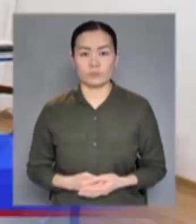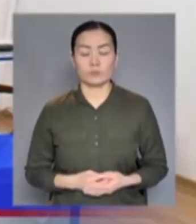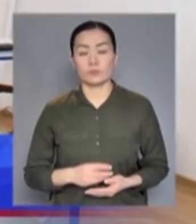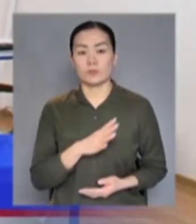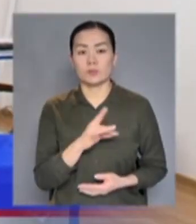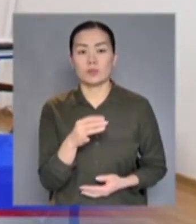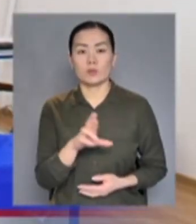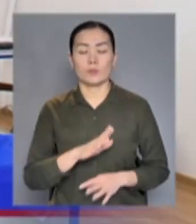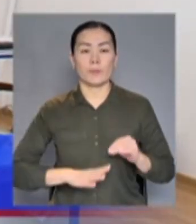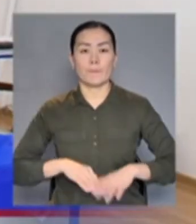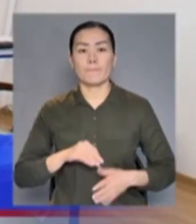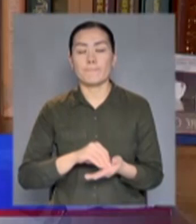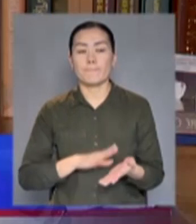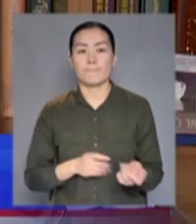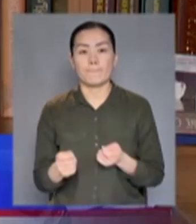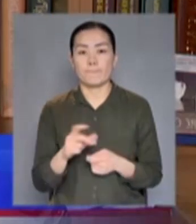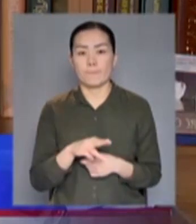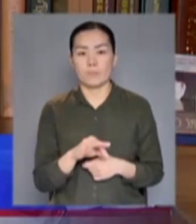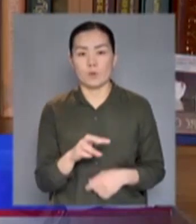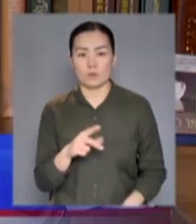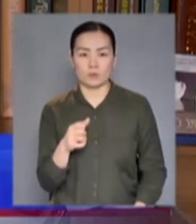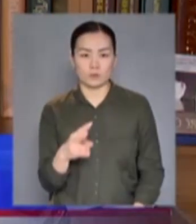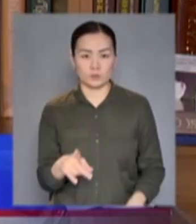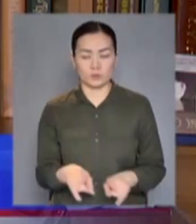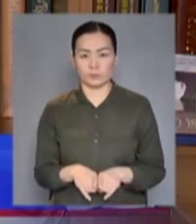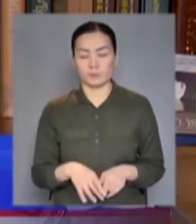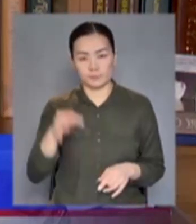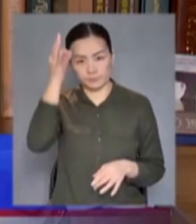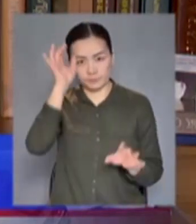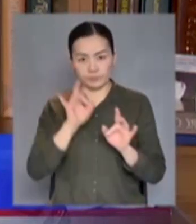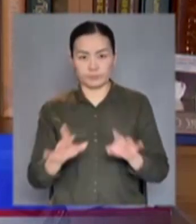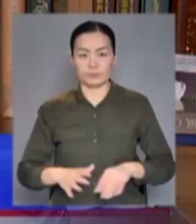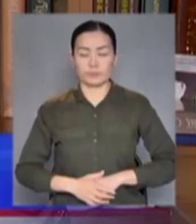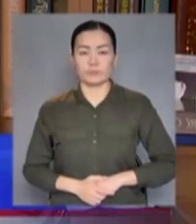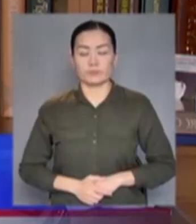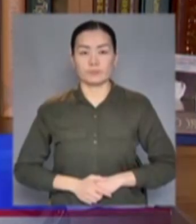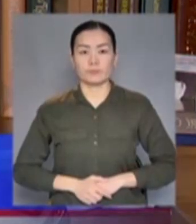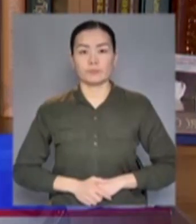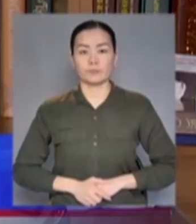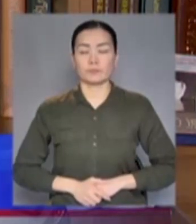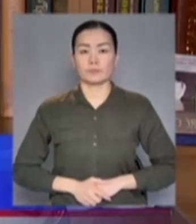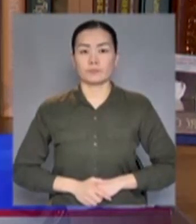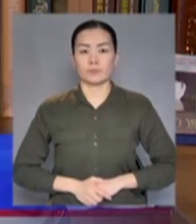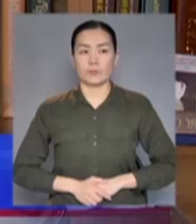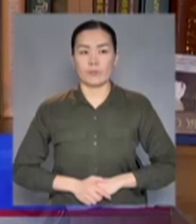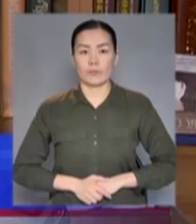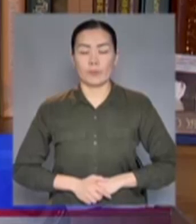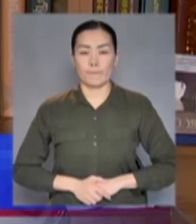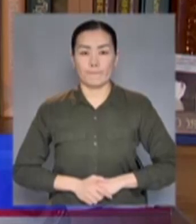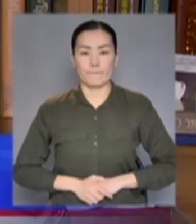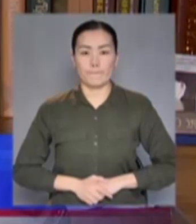кездері радио саласының тізгін ұстаған Төлеген Жаңабайұлы да ыстық естеліктерін еске алады. Бір кезде біз